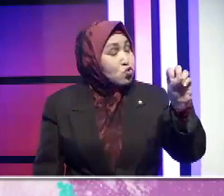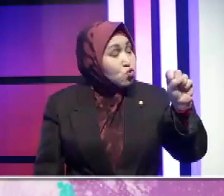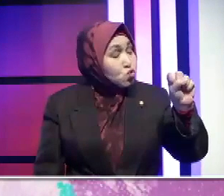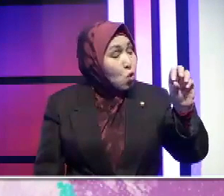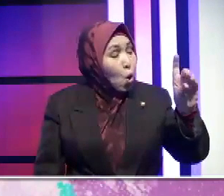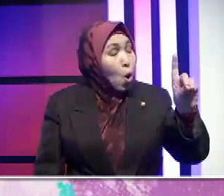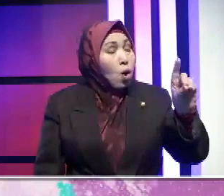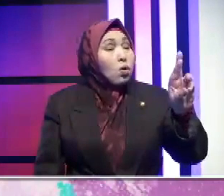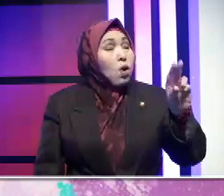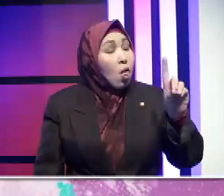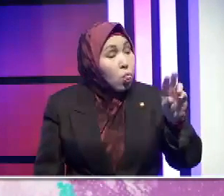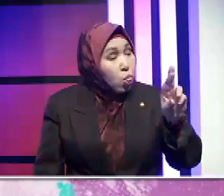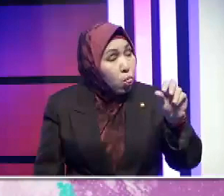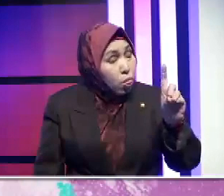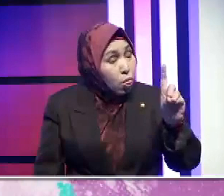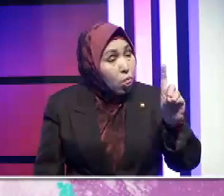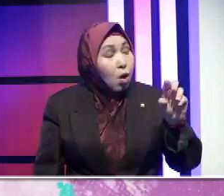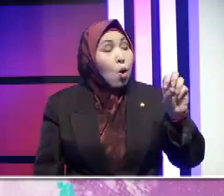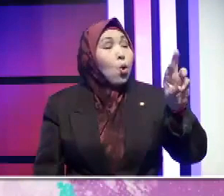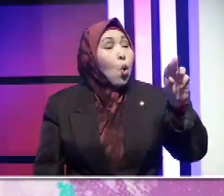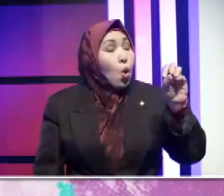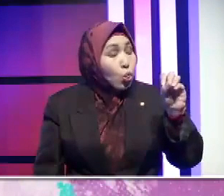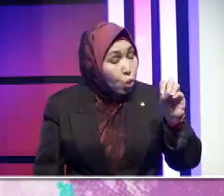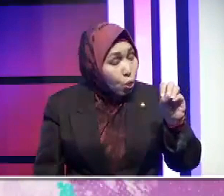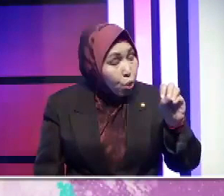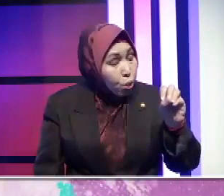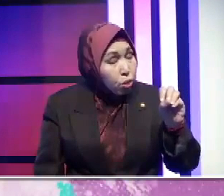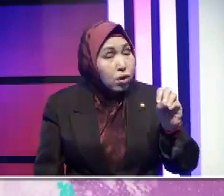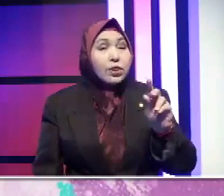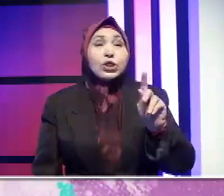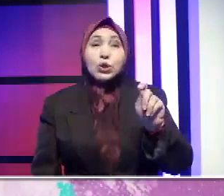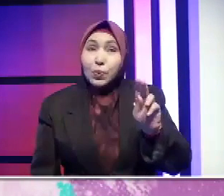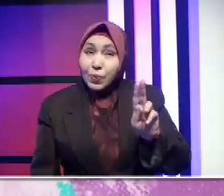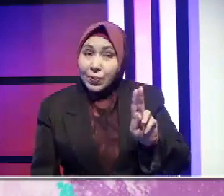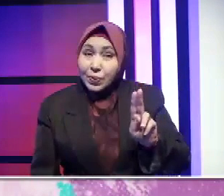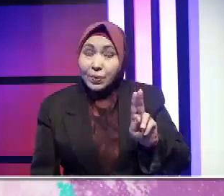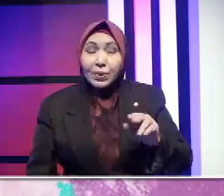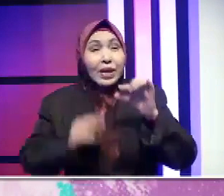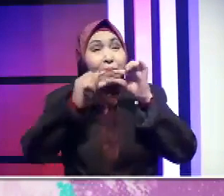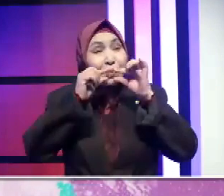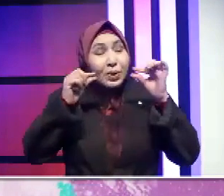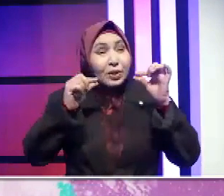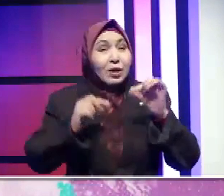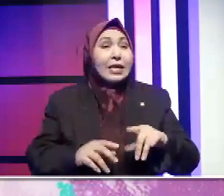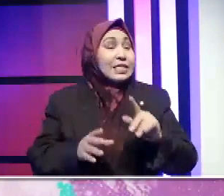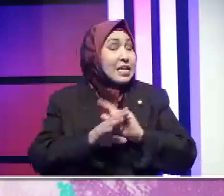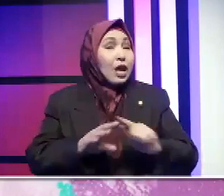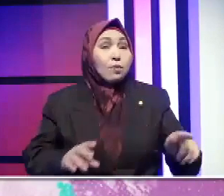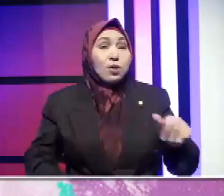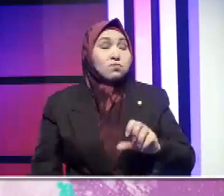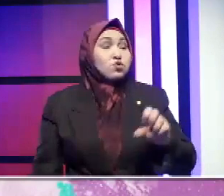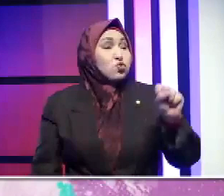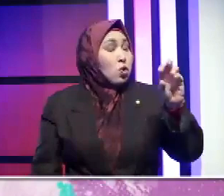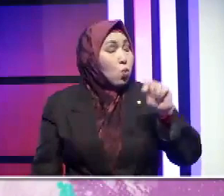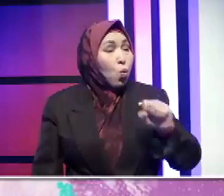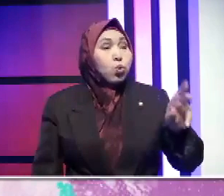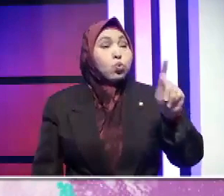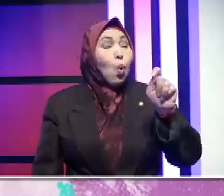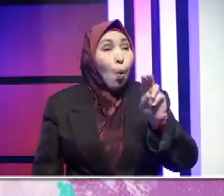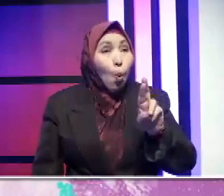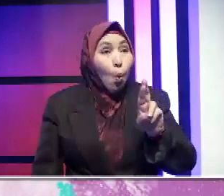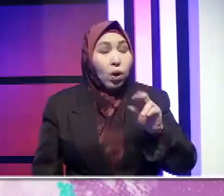tuh tuh tuh baulah titik tekan huruf ta sebutan jangan kita tebal kamu lo mafaro